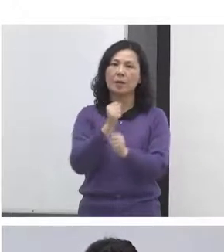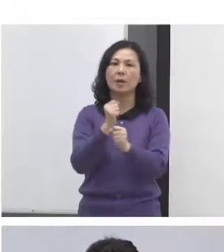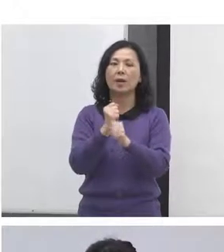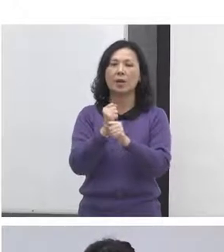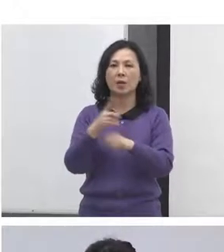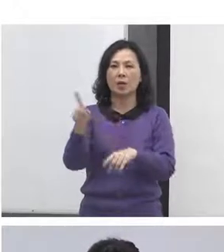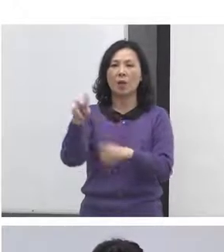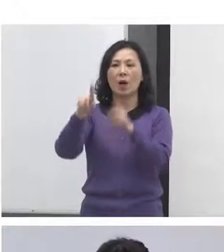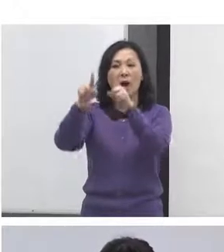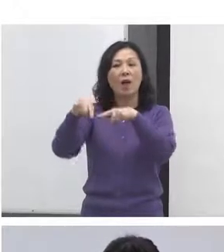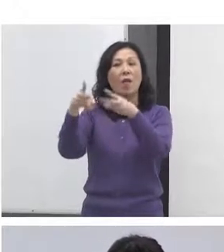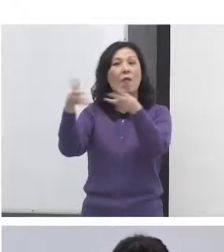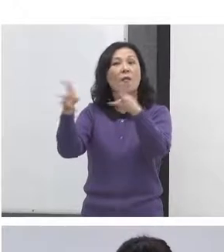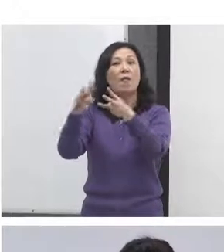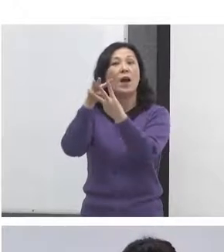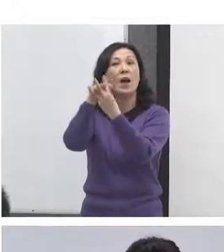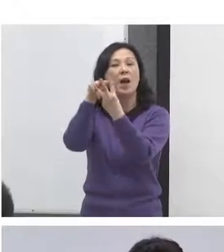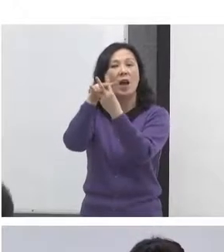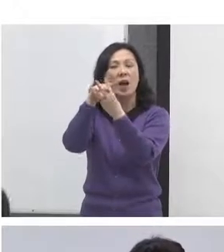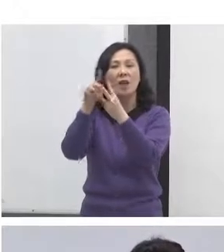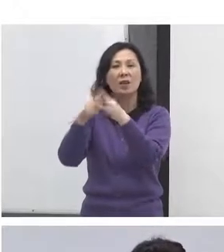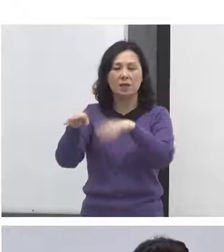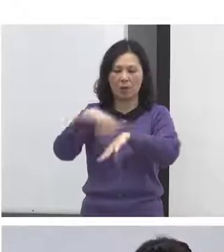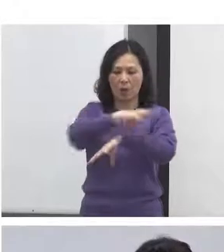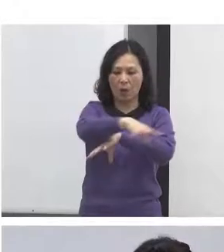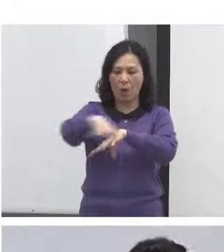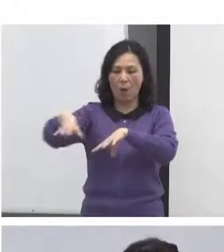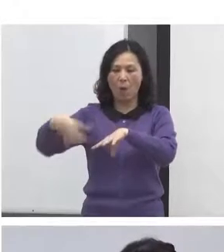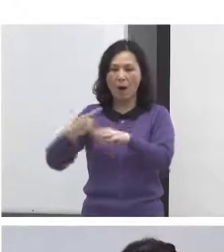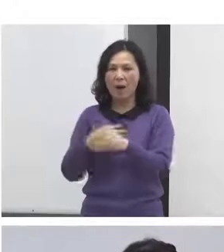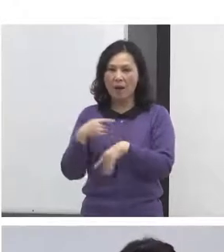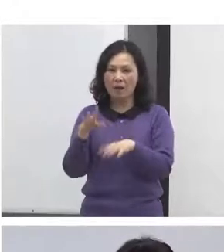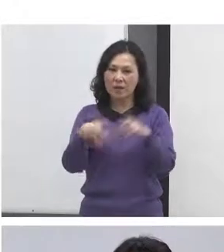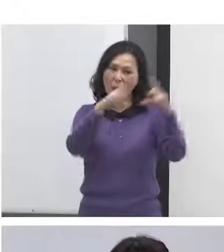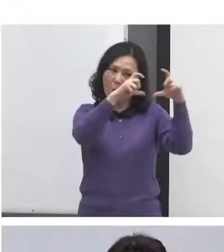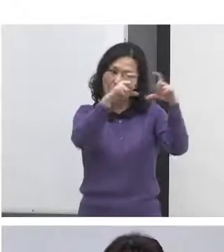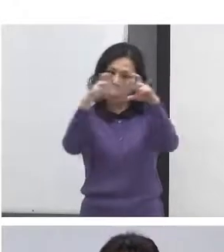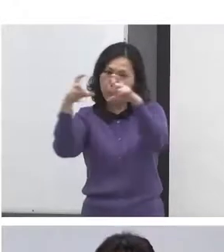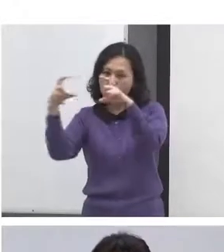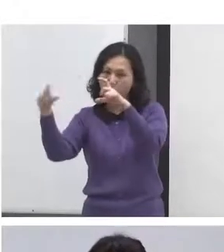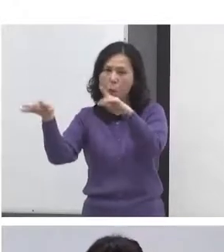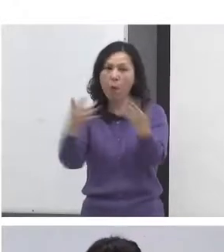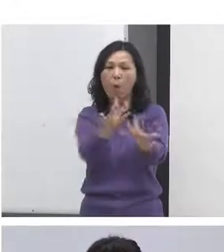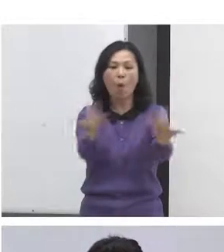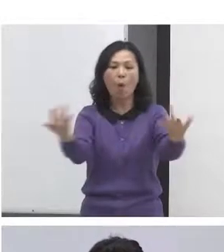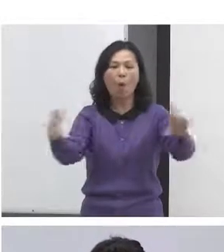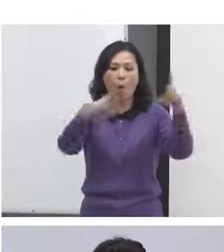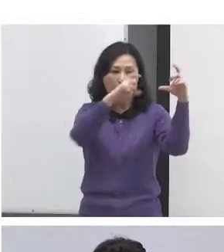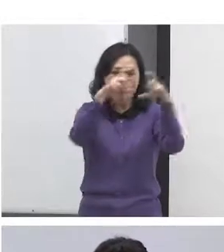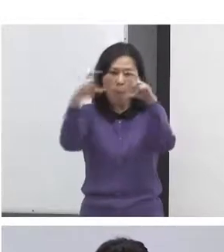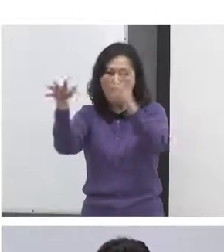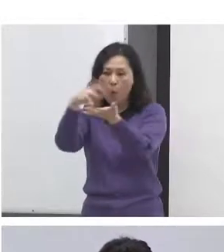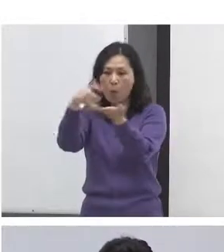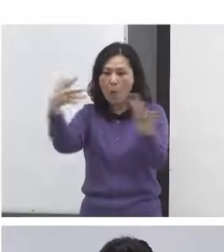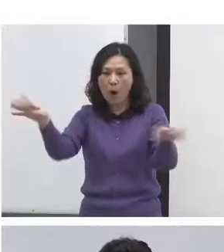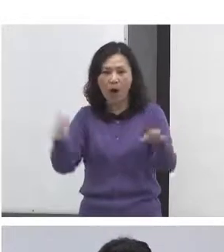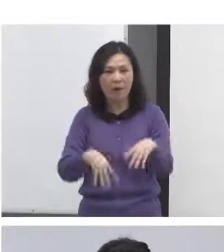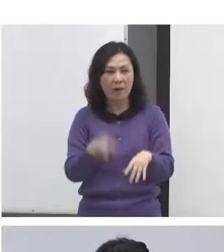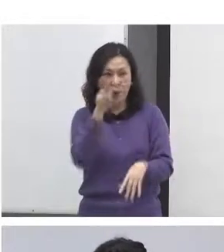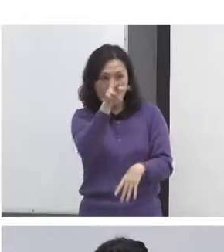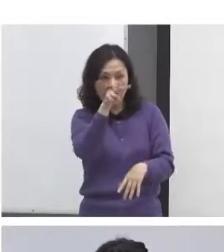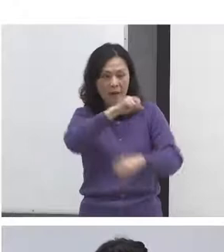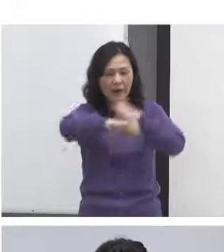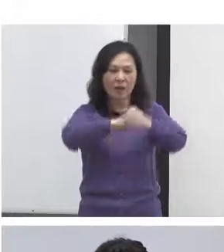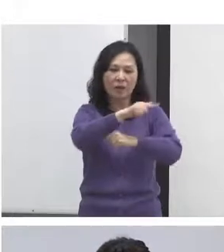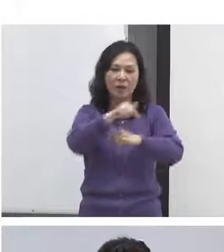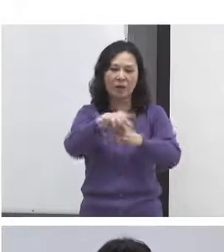非洲的生态，它就是让大家看很多非洲草原上的照片。好，那非洲上草原照，如果你看到动物，你就帮他们选出来说